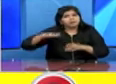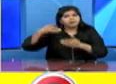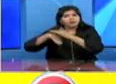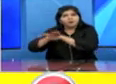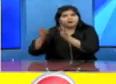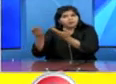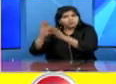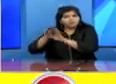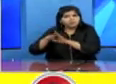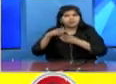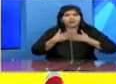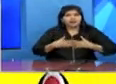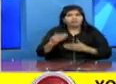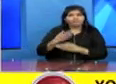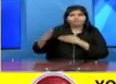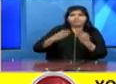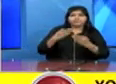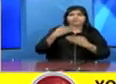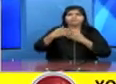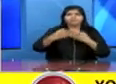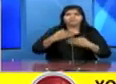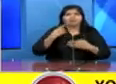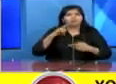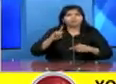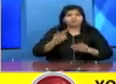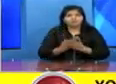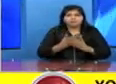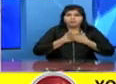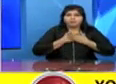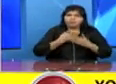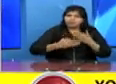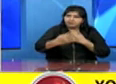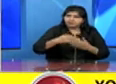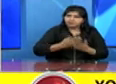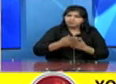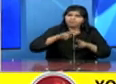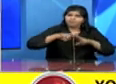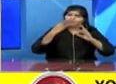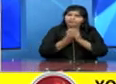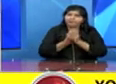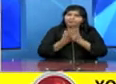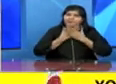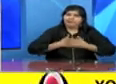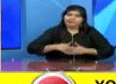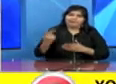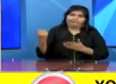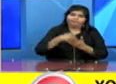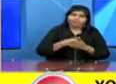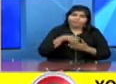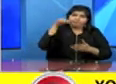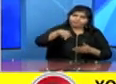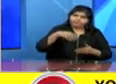बचने के लिए है। आपको अपने को बचाना है, अपने परिवार को बचाना है। अभी